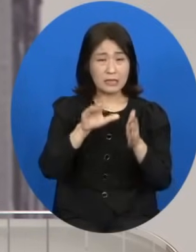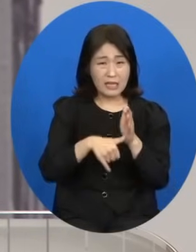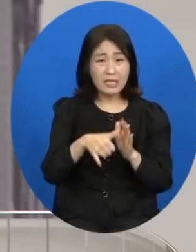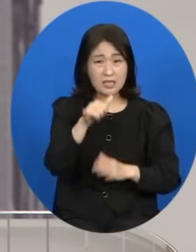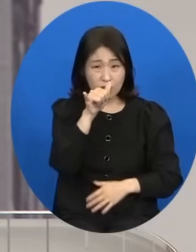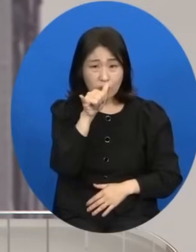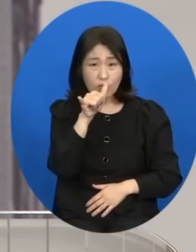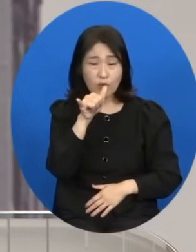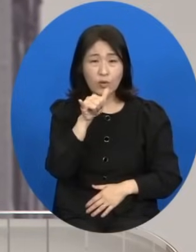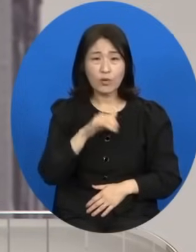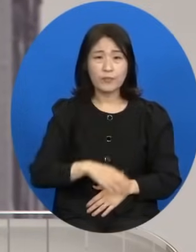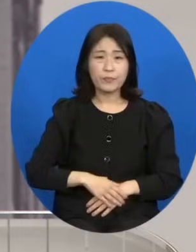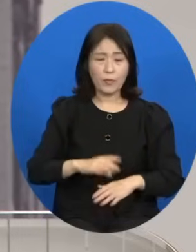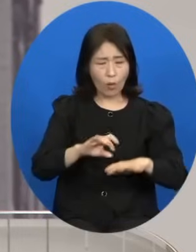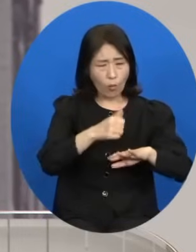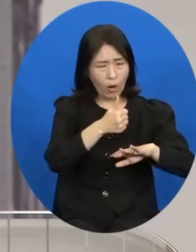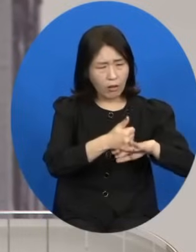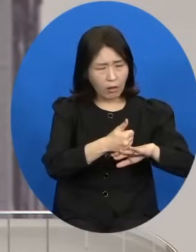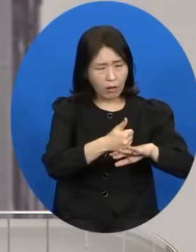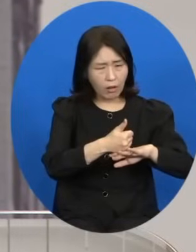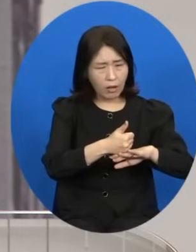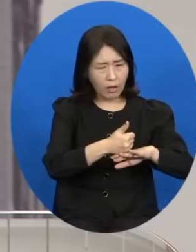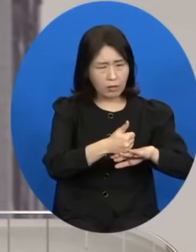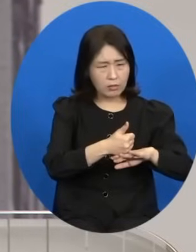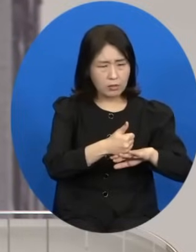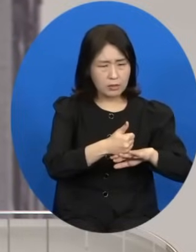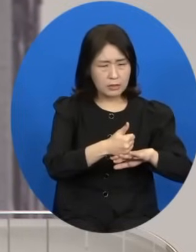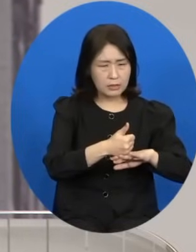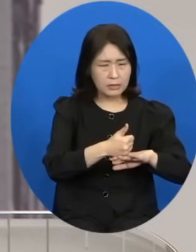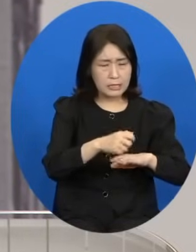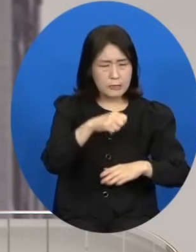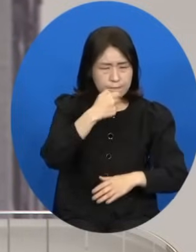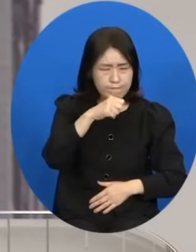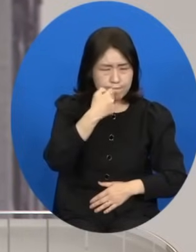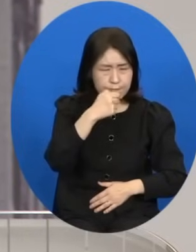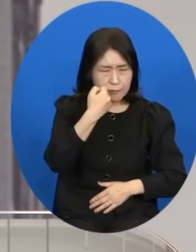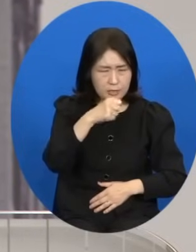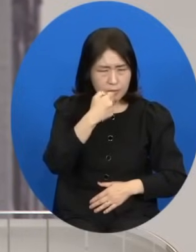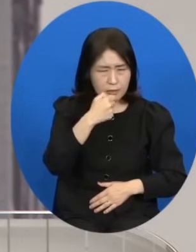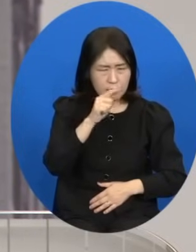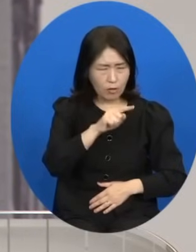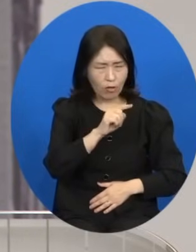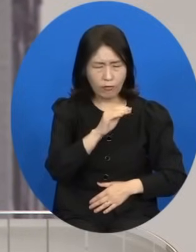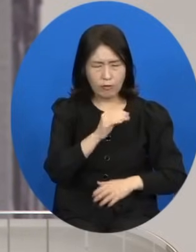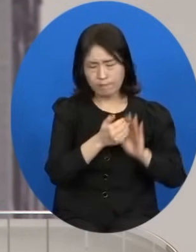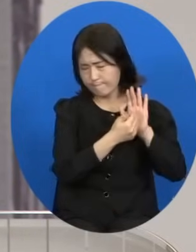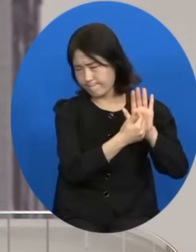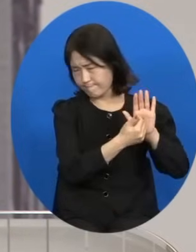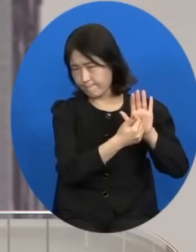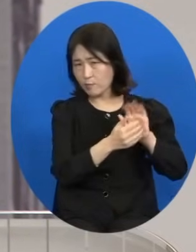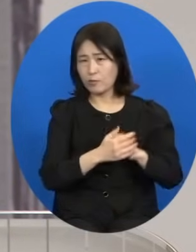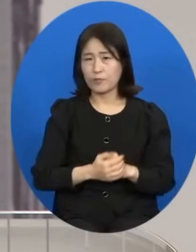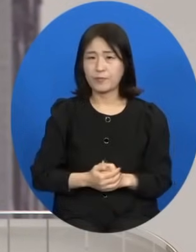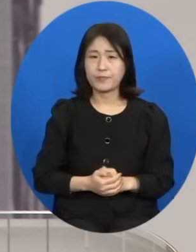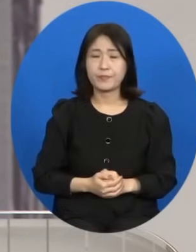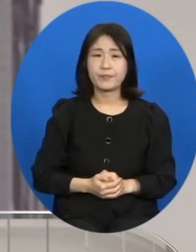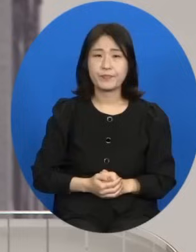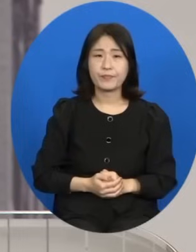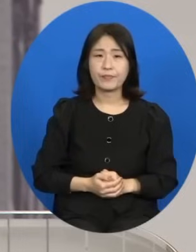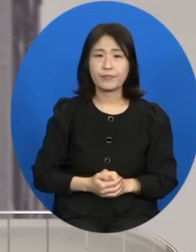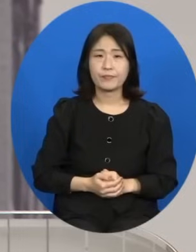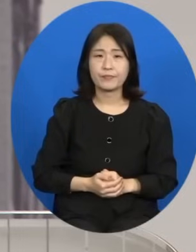먹어야 되는데이 부정한 음식이에요 거절했다가 혹시 죽으면 어떡하지 그러나 뜻을 정하여 거절하죠